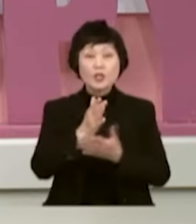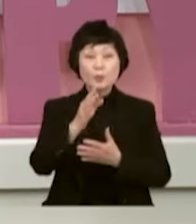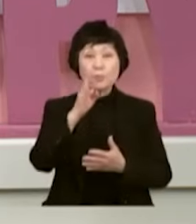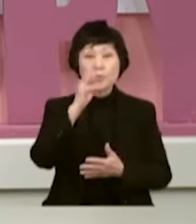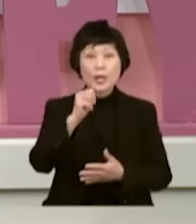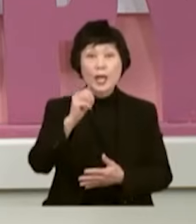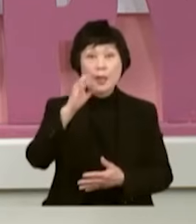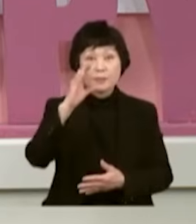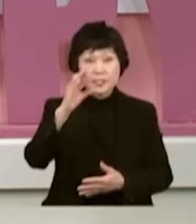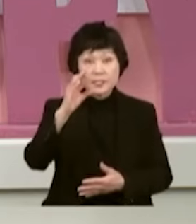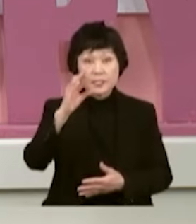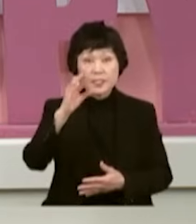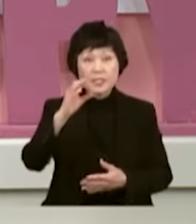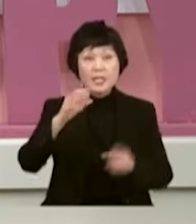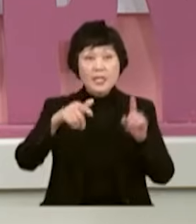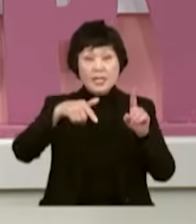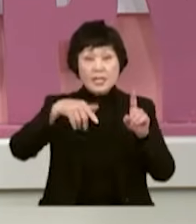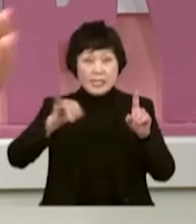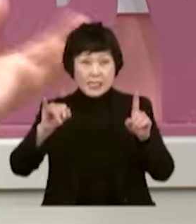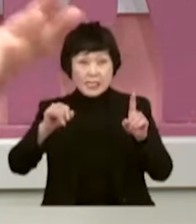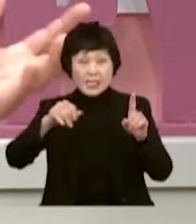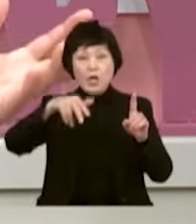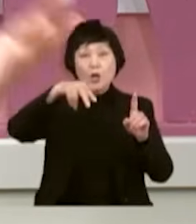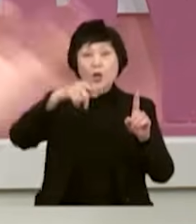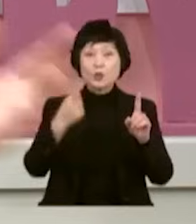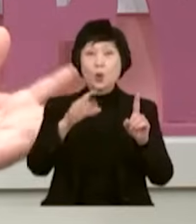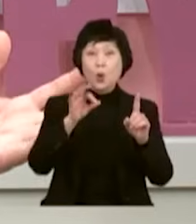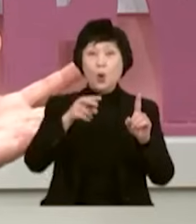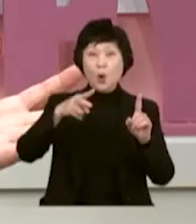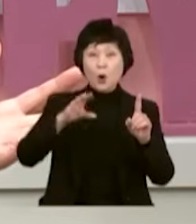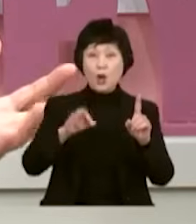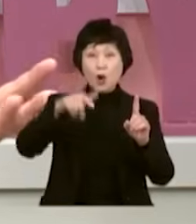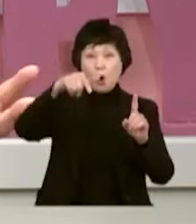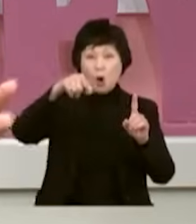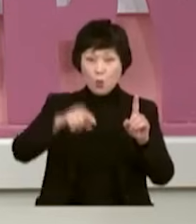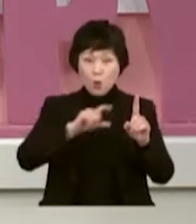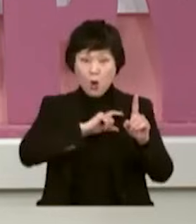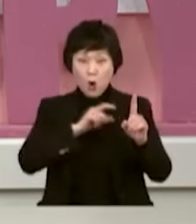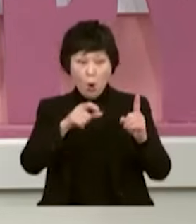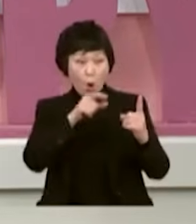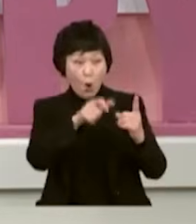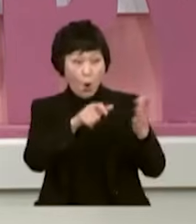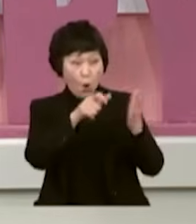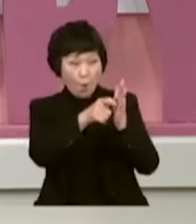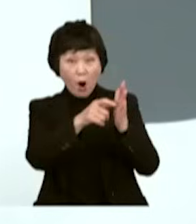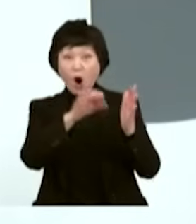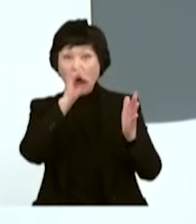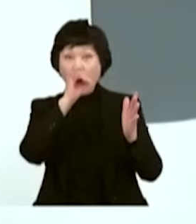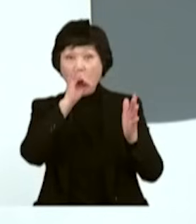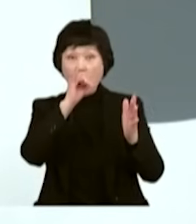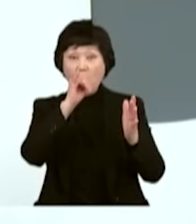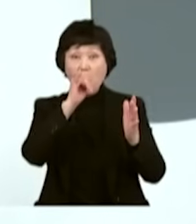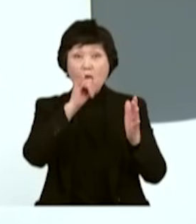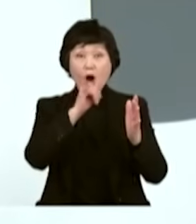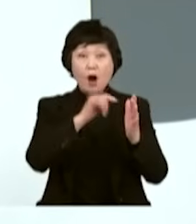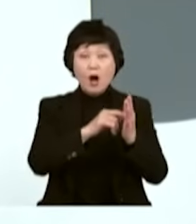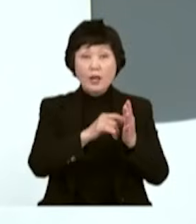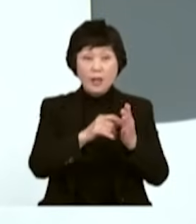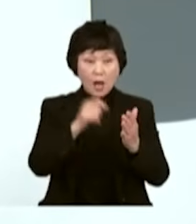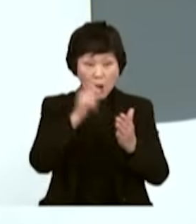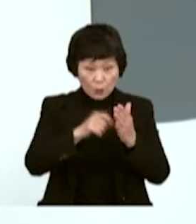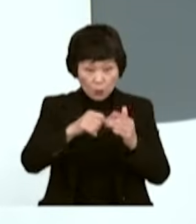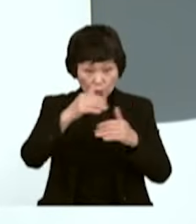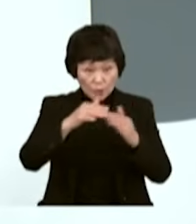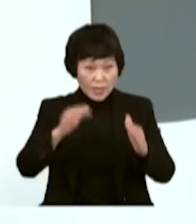예. 조영구가 있는 거예요. 아, 나 주님 재림하시는 거 너무 기뻐가지고 신발도 안 벗고 내 독서실에